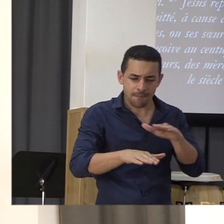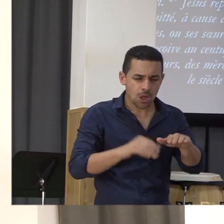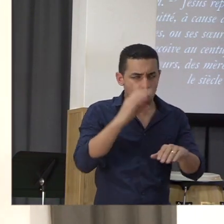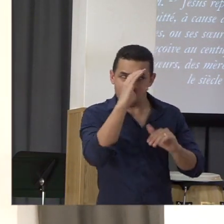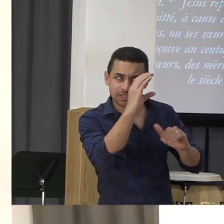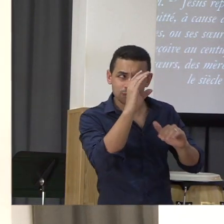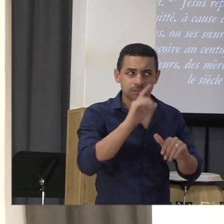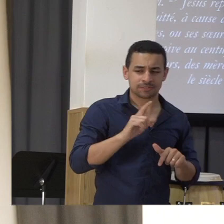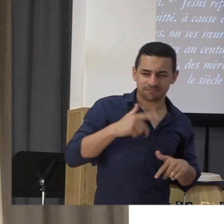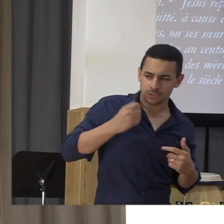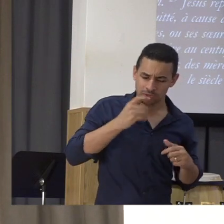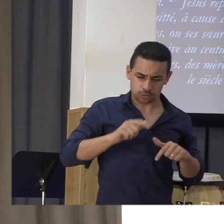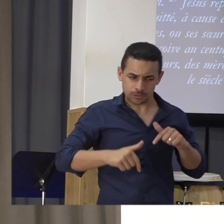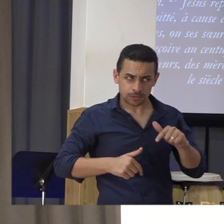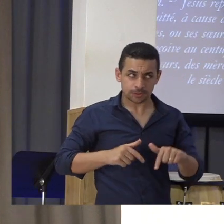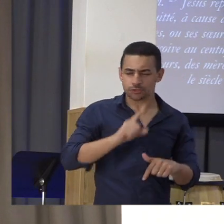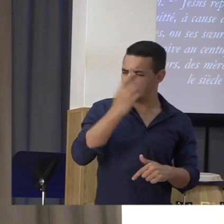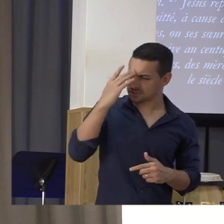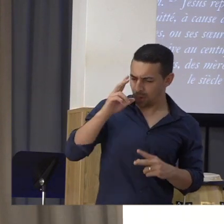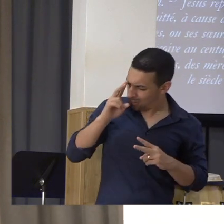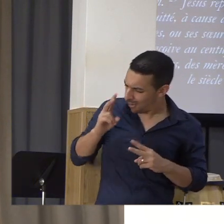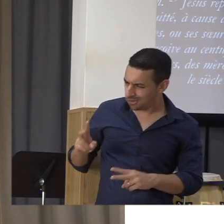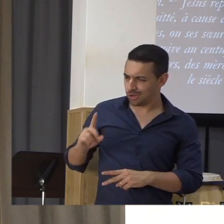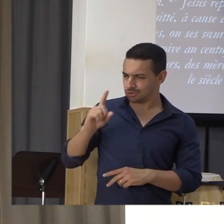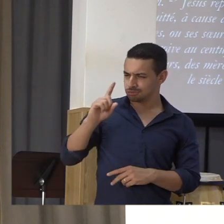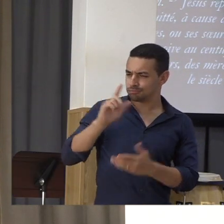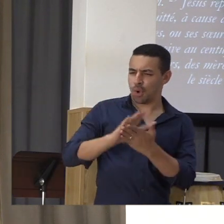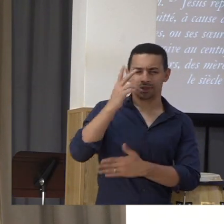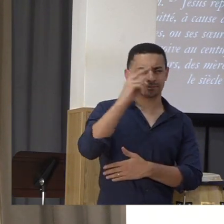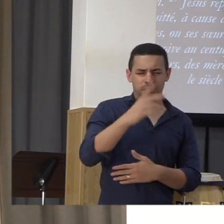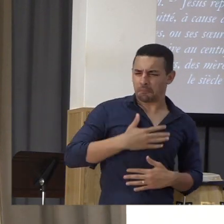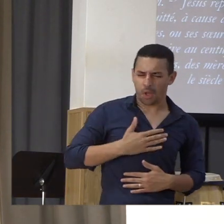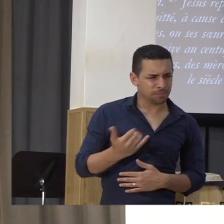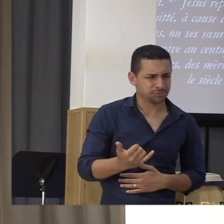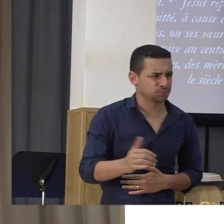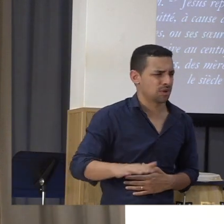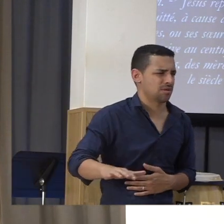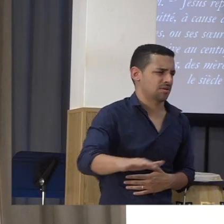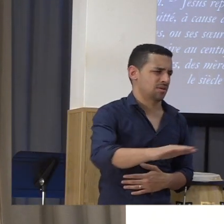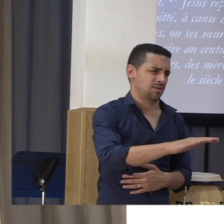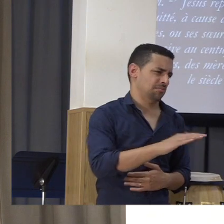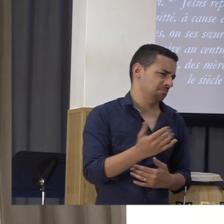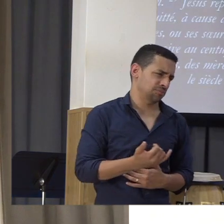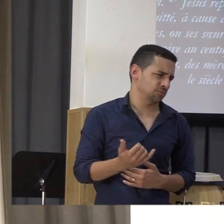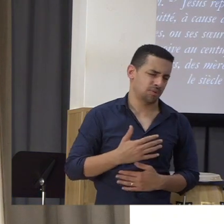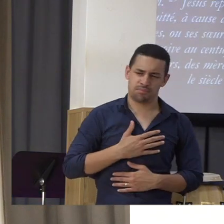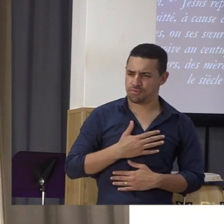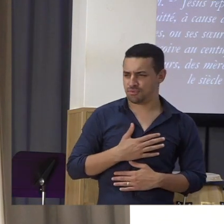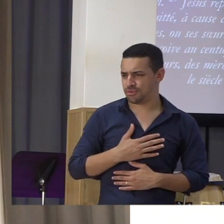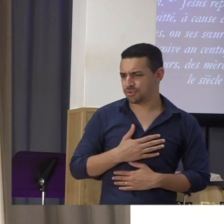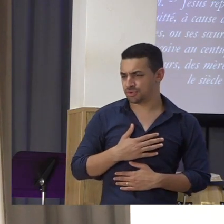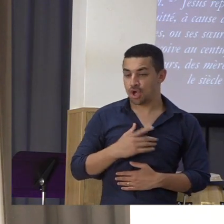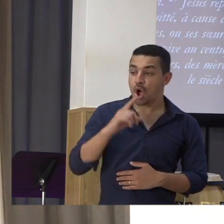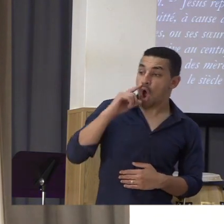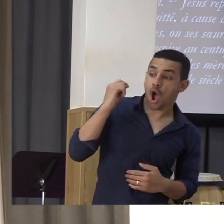jour, le Seigneur sait honorer sa promesse. N'ayez pas peur, mes amis. N'ayez pas peur. L'homme